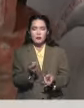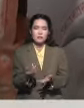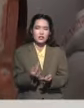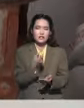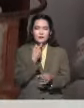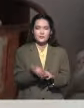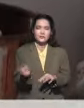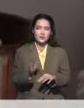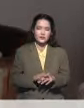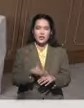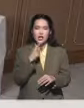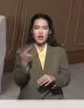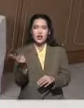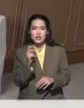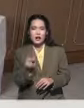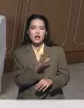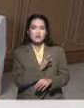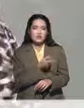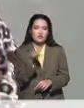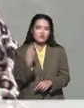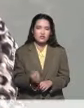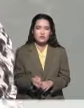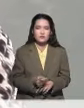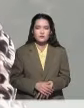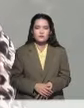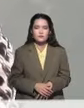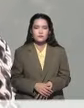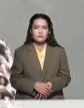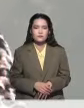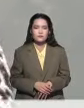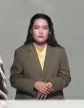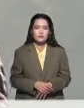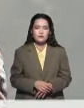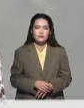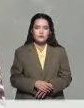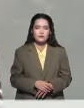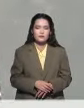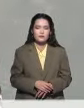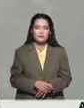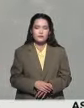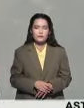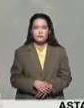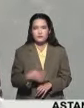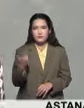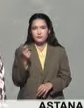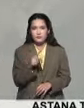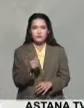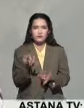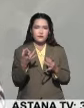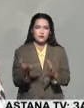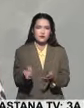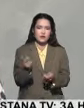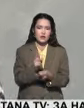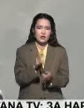признается она. Да и газовый баллон обходится в разы дешевле. Пользуется всю жизнь газом, мы привыкли к этому.